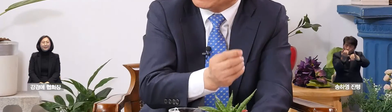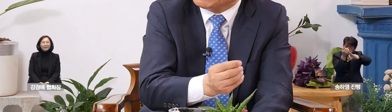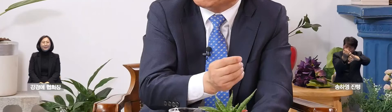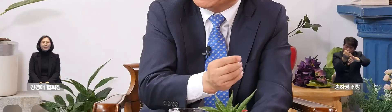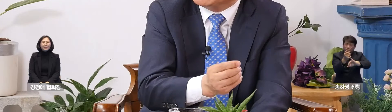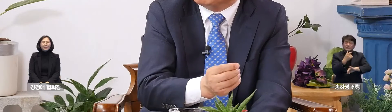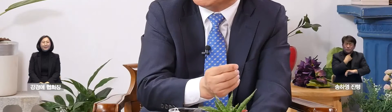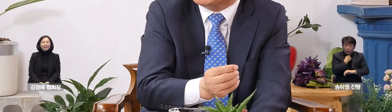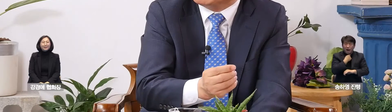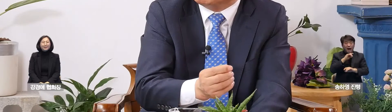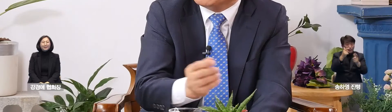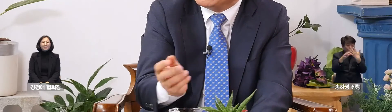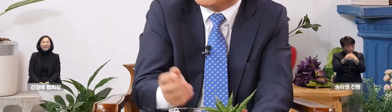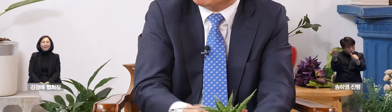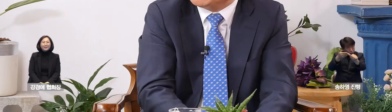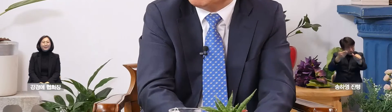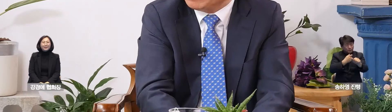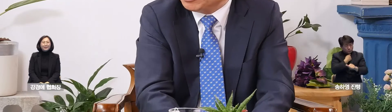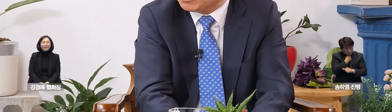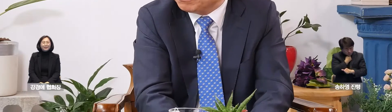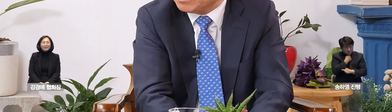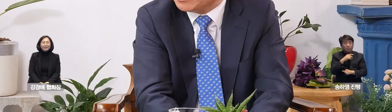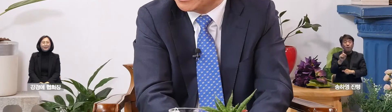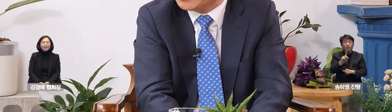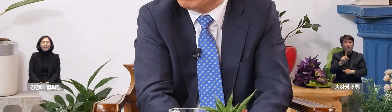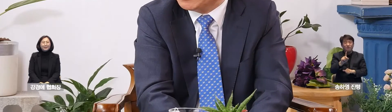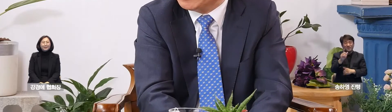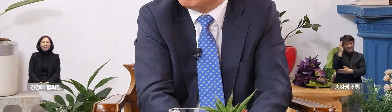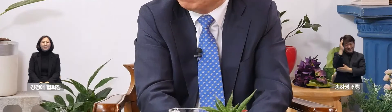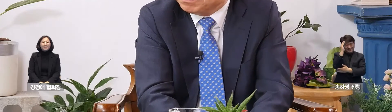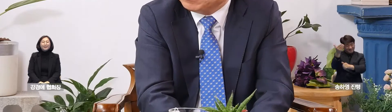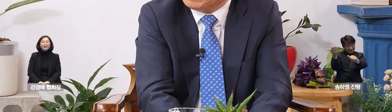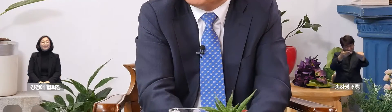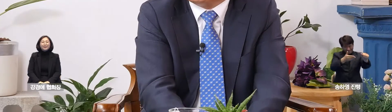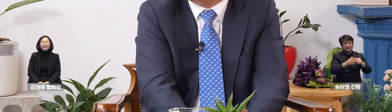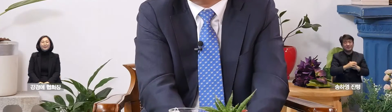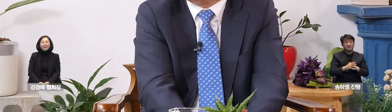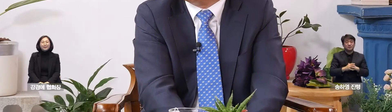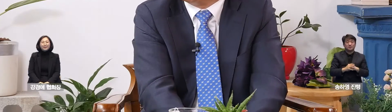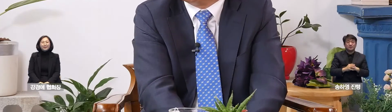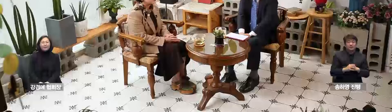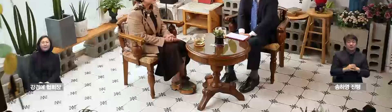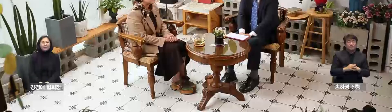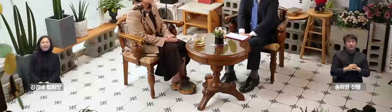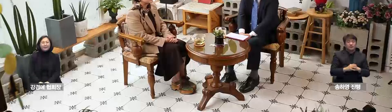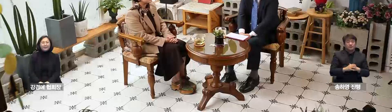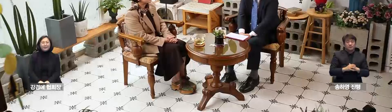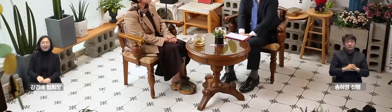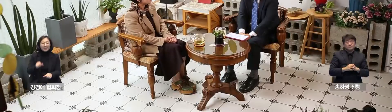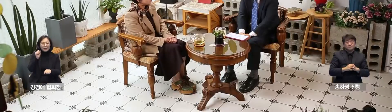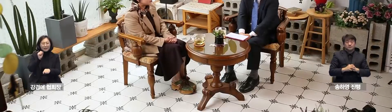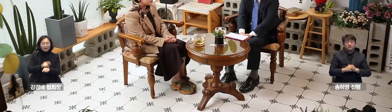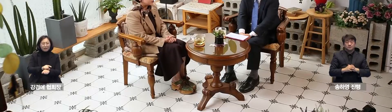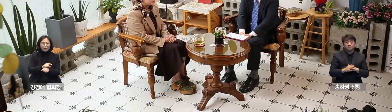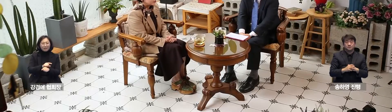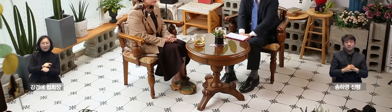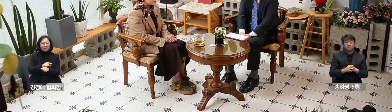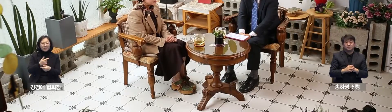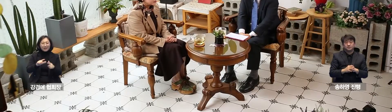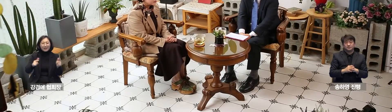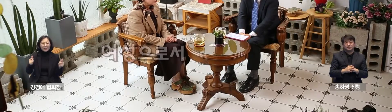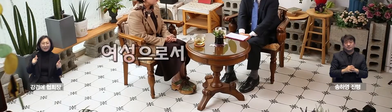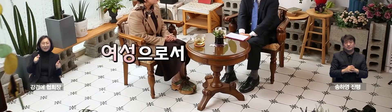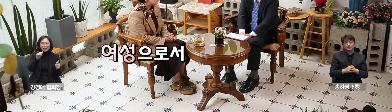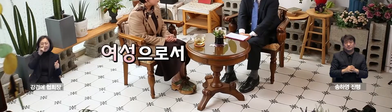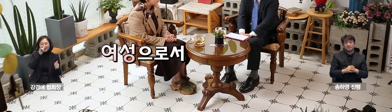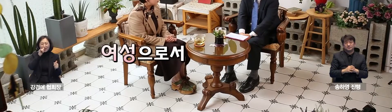또는 이렇게 부탁하고 싶다 하는 말씀 해주시고 마무리하겠습니다. 네. 성격이 사실 여러 가지가 있기는 한데요.